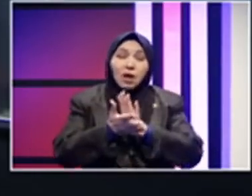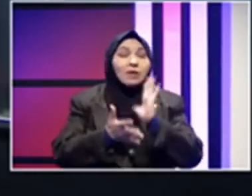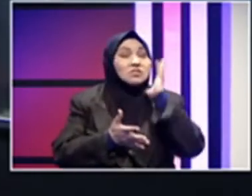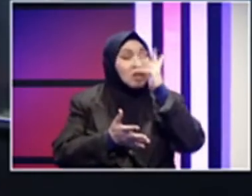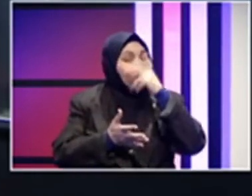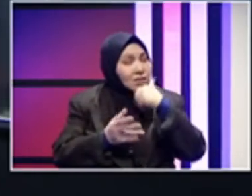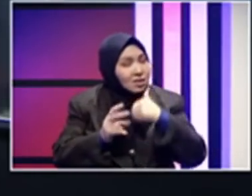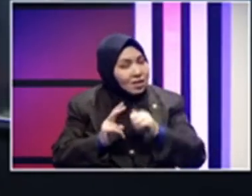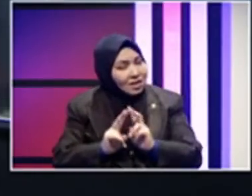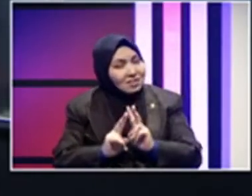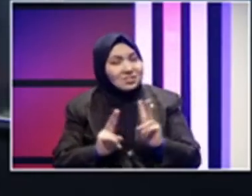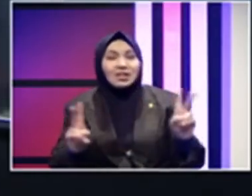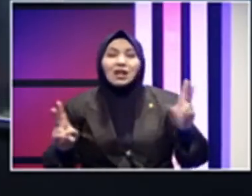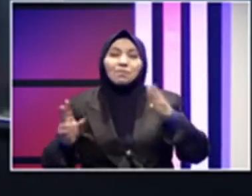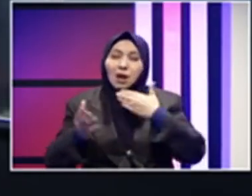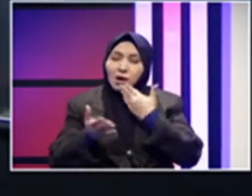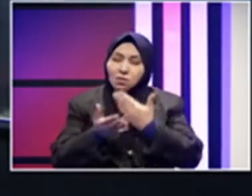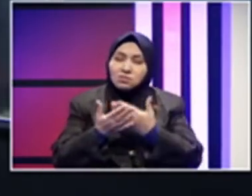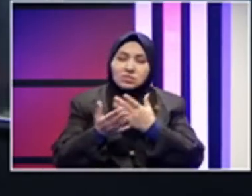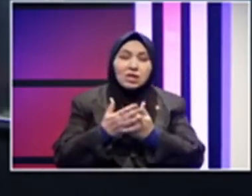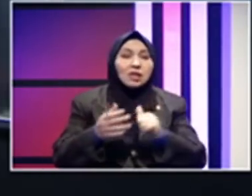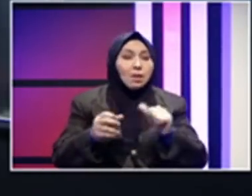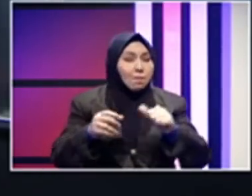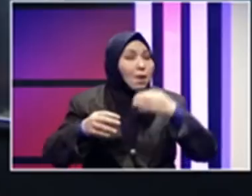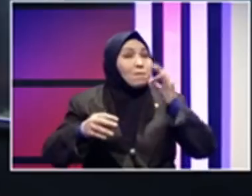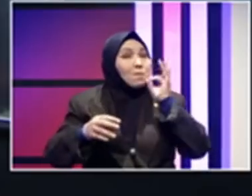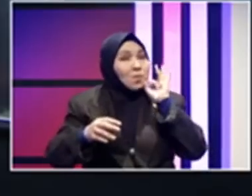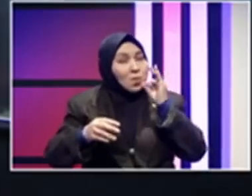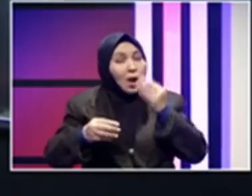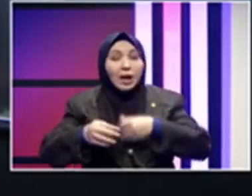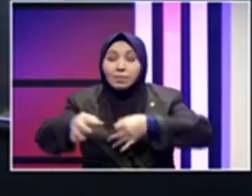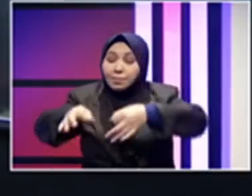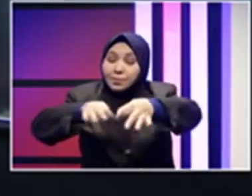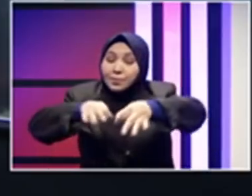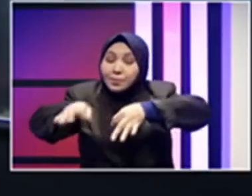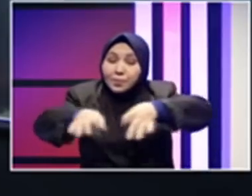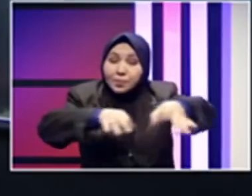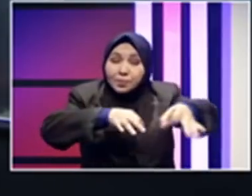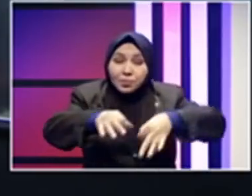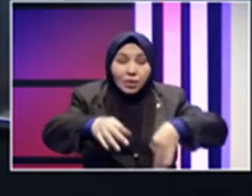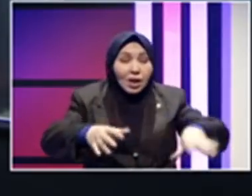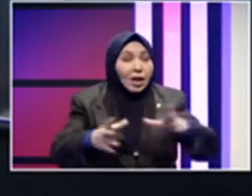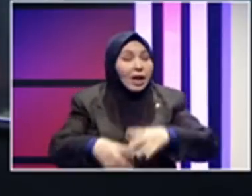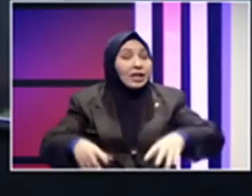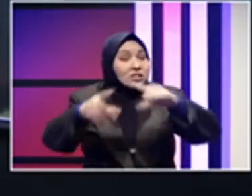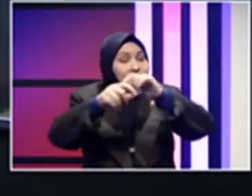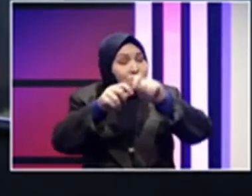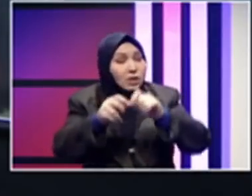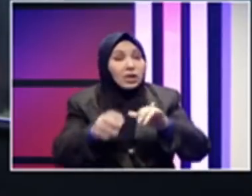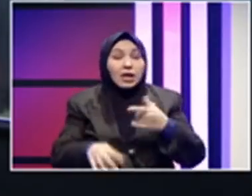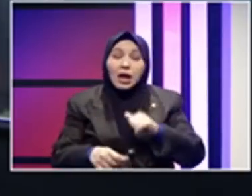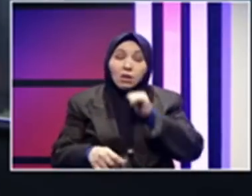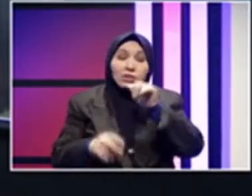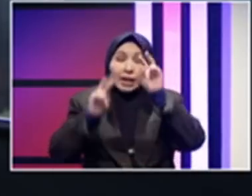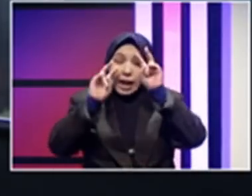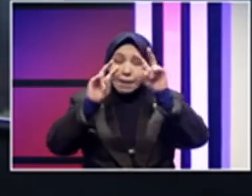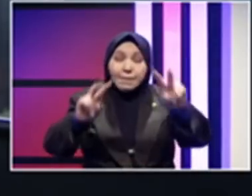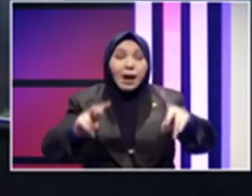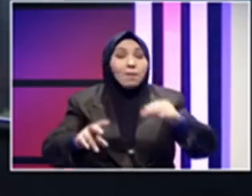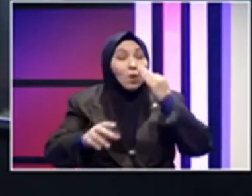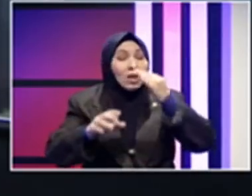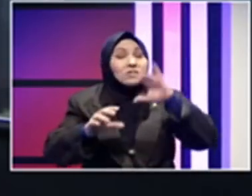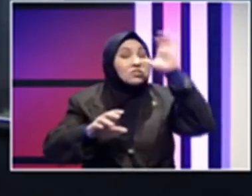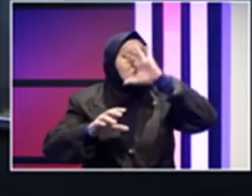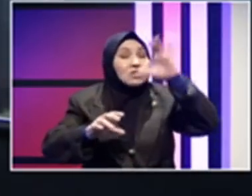boleh datangkan apa juga buah ke apa, elaborate-kan, mana terangkan dan kesimpulan tadi. Kesimpulan. Kalau tak nampak buah, pergi cari gunung,